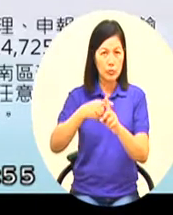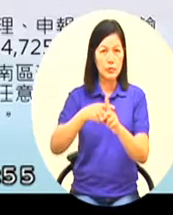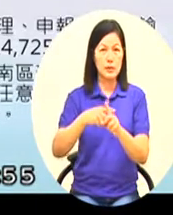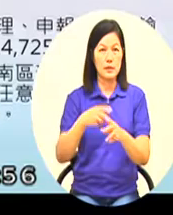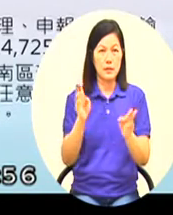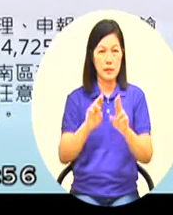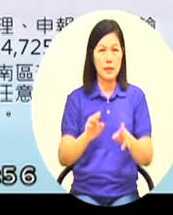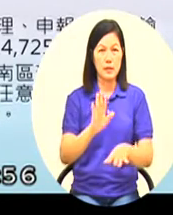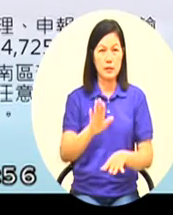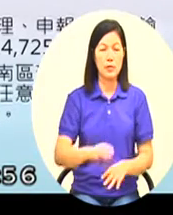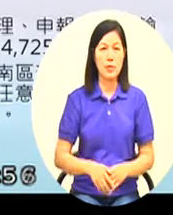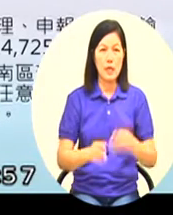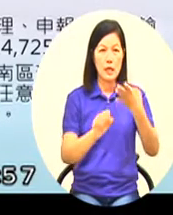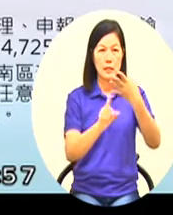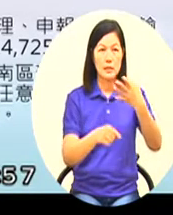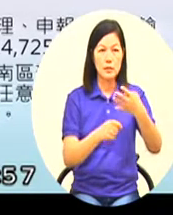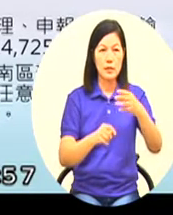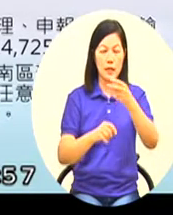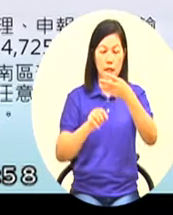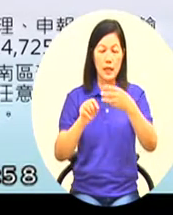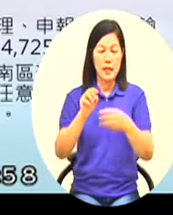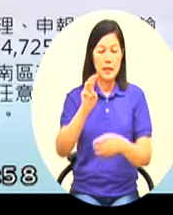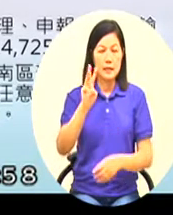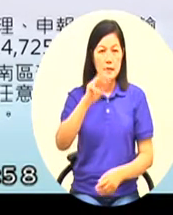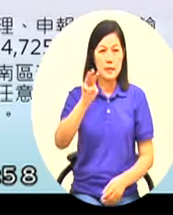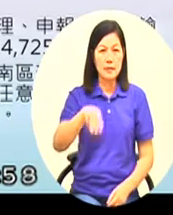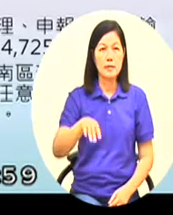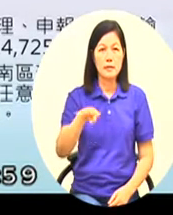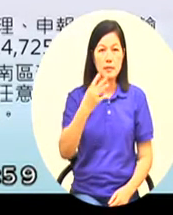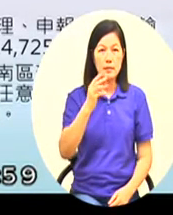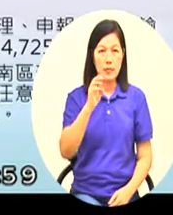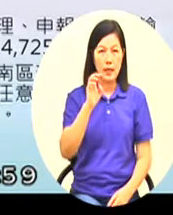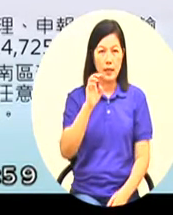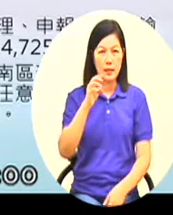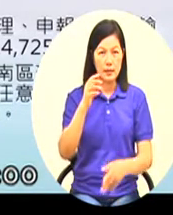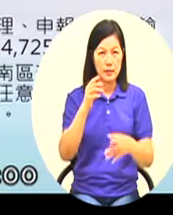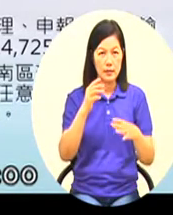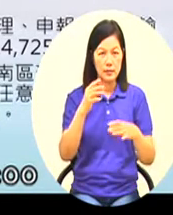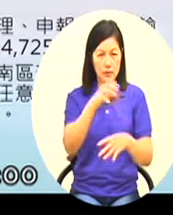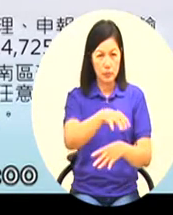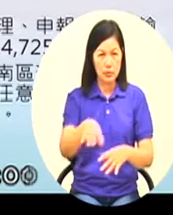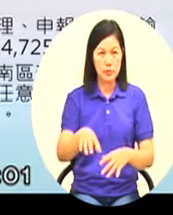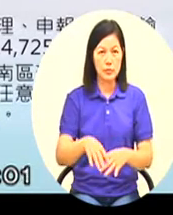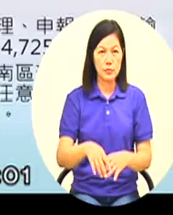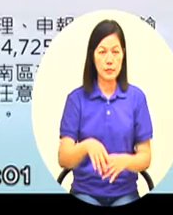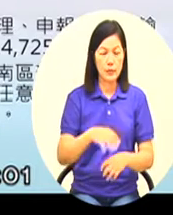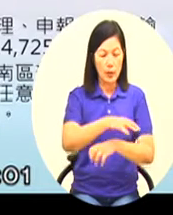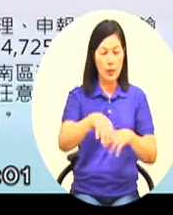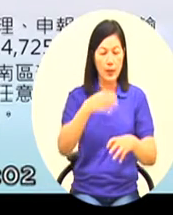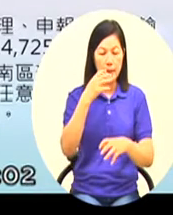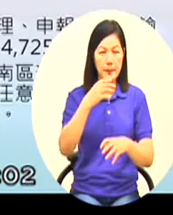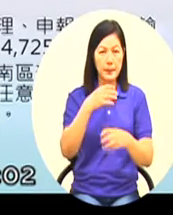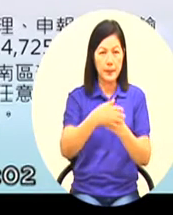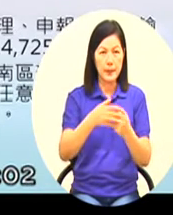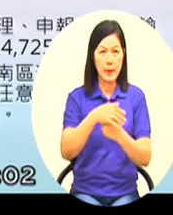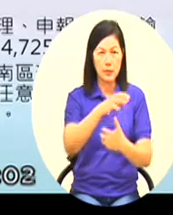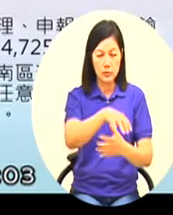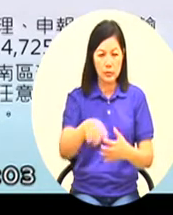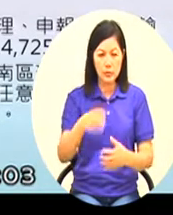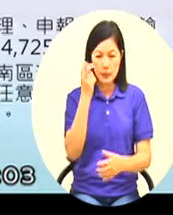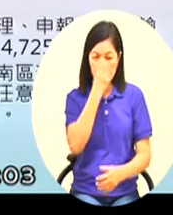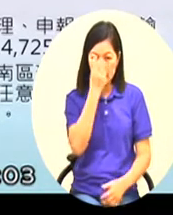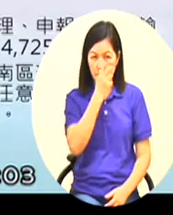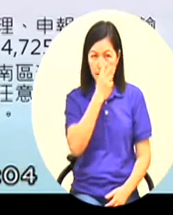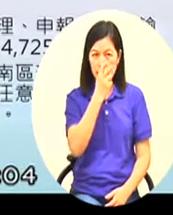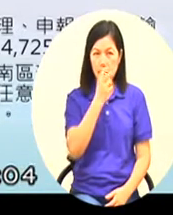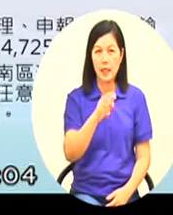有3414家，那我们也联合了地检署跟环保警察也一起来查缉相关的重大的环保